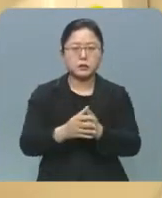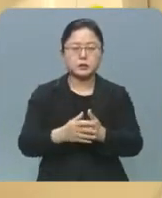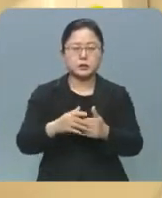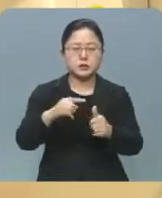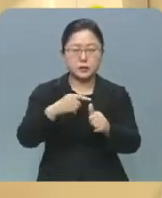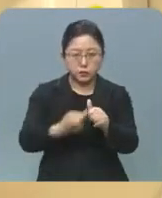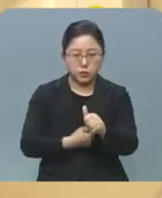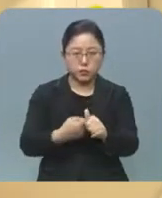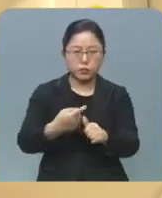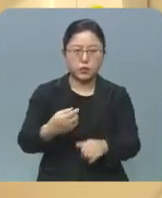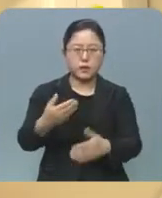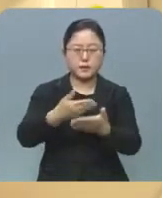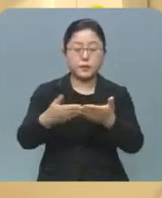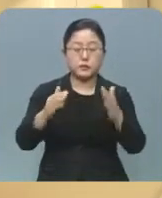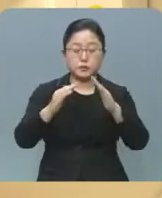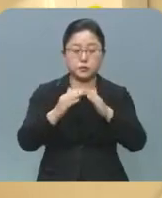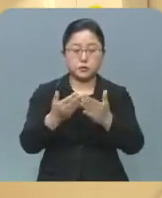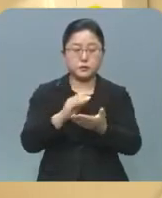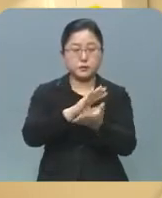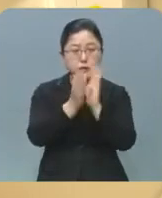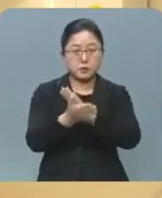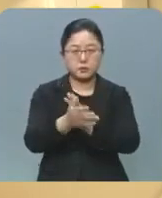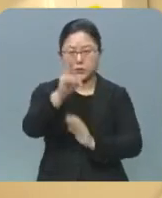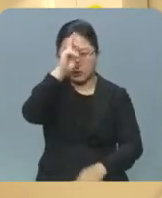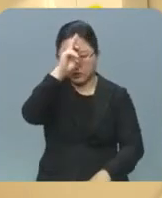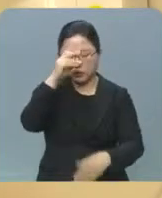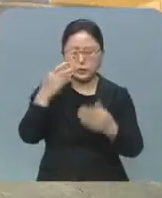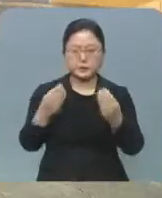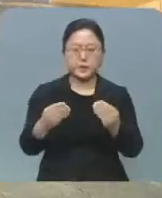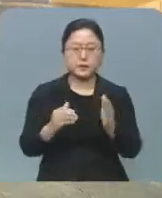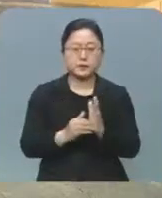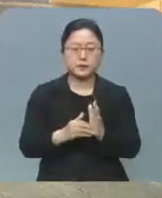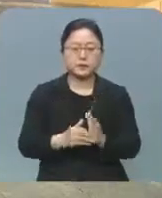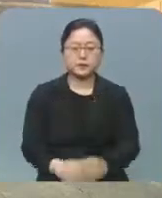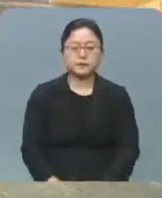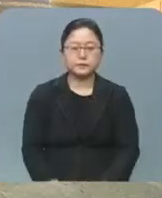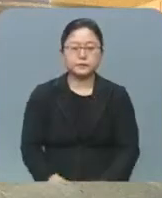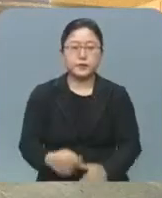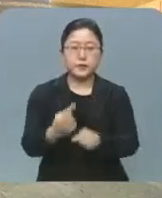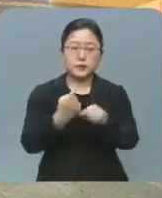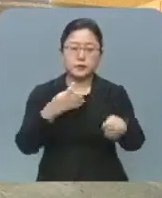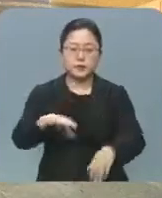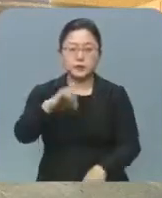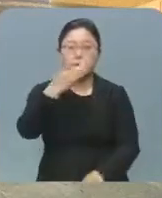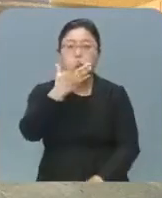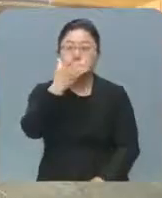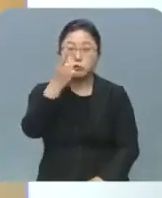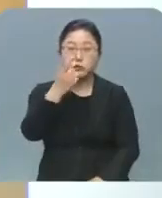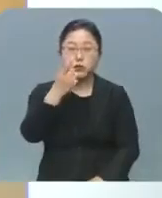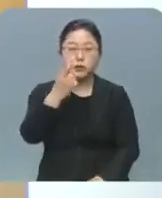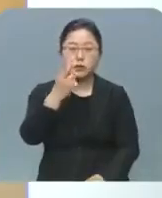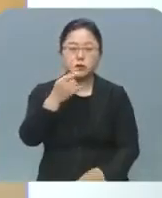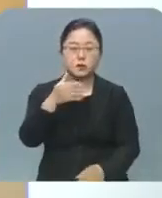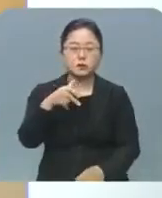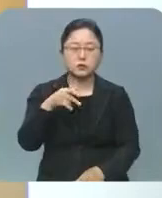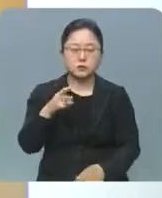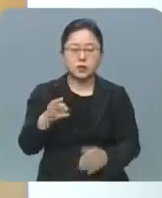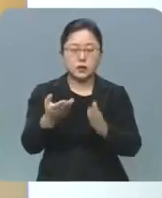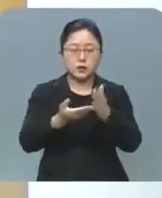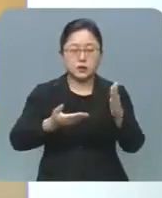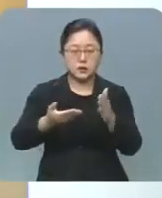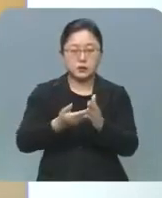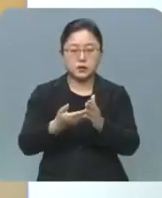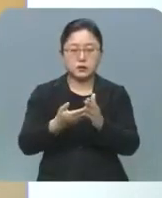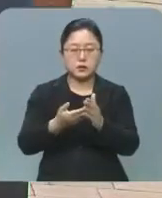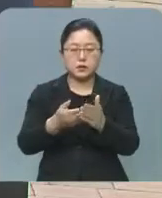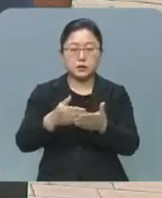저녁이 되면 미술관으로 변신하고 자정에는 불이 꺼집니다. 지난해 초 순천 조례호수공원에 해지면 열리는